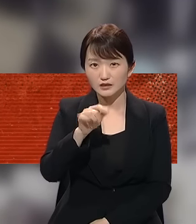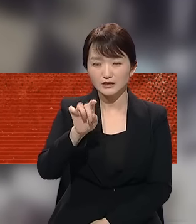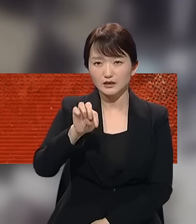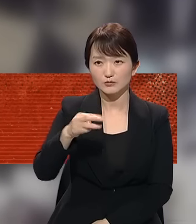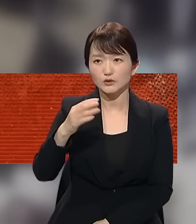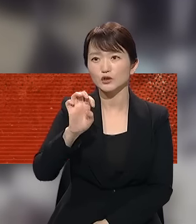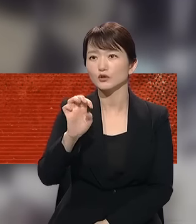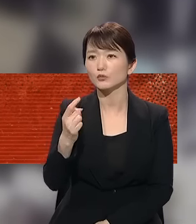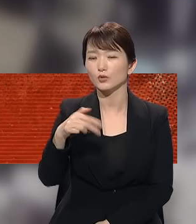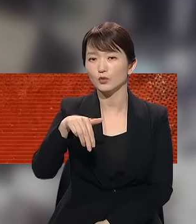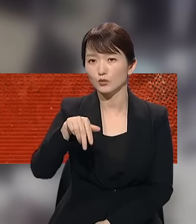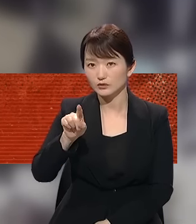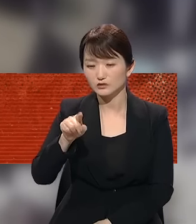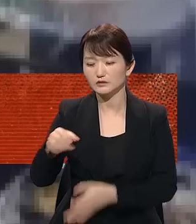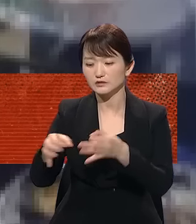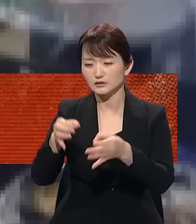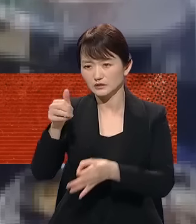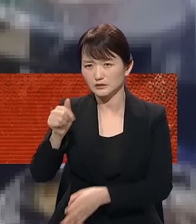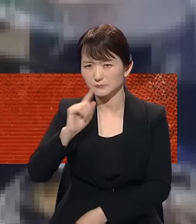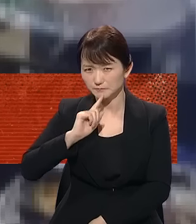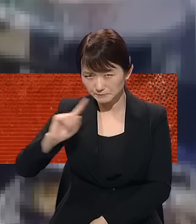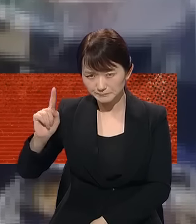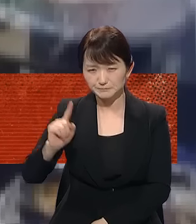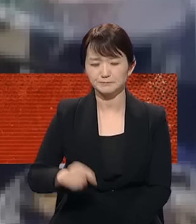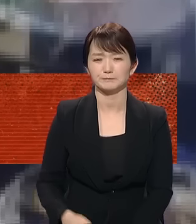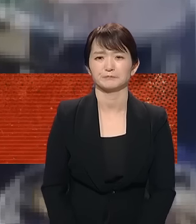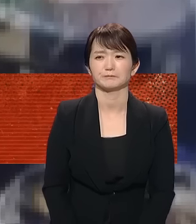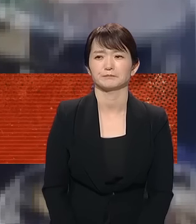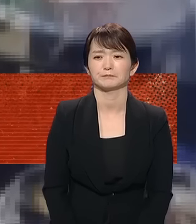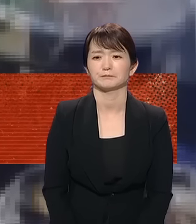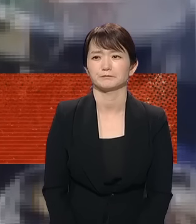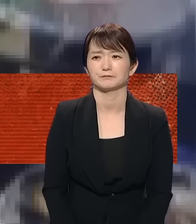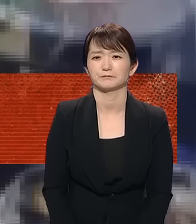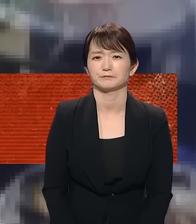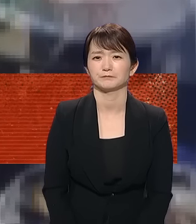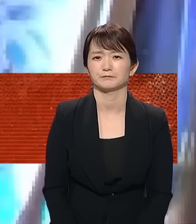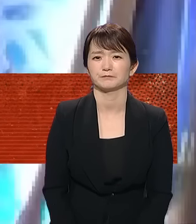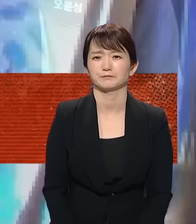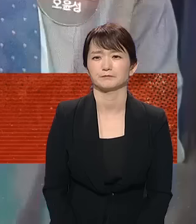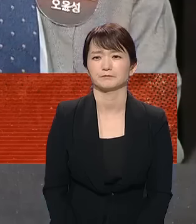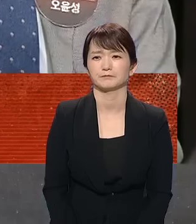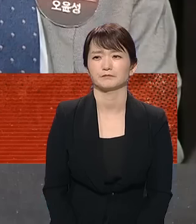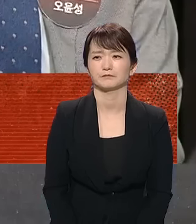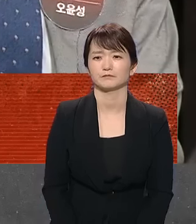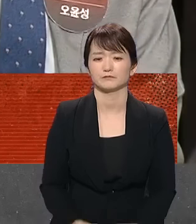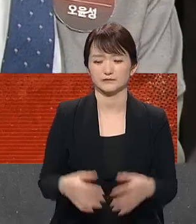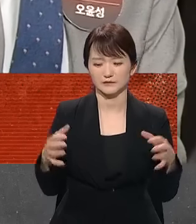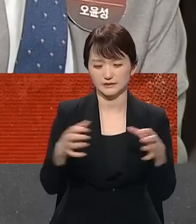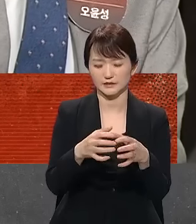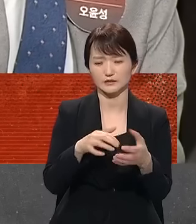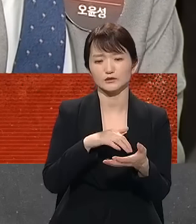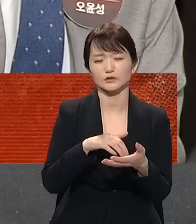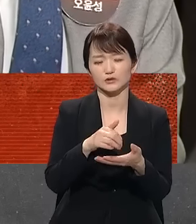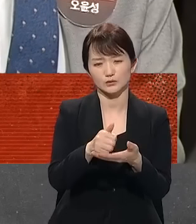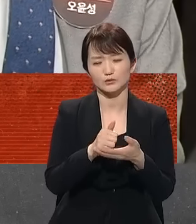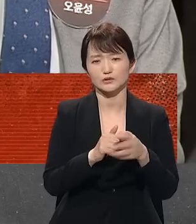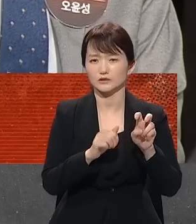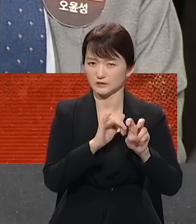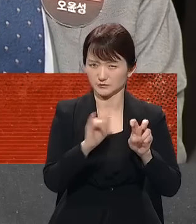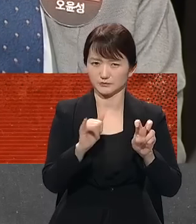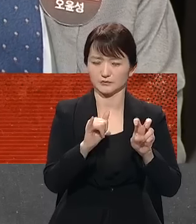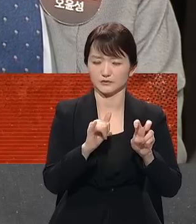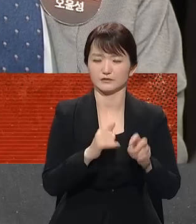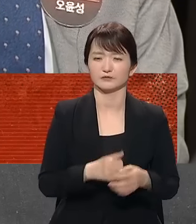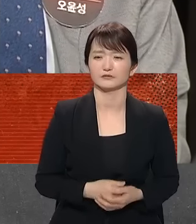포차 사장님이 제보를 하신 먹튀 사건입니다. 이날 이제 20명 단체 손님도 있었고 사실